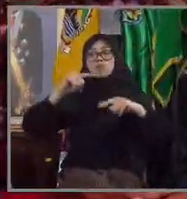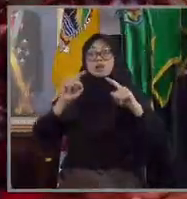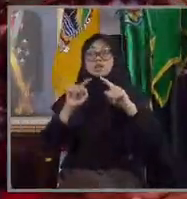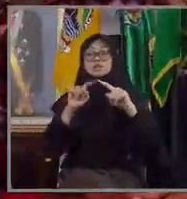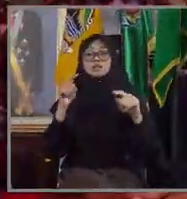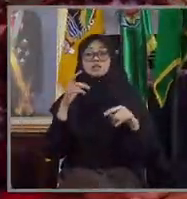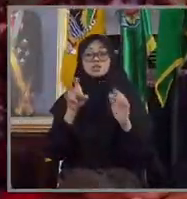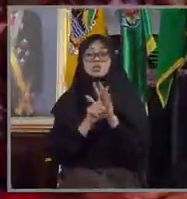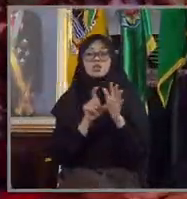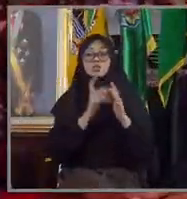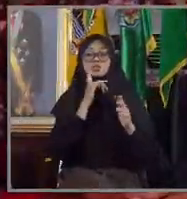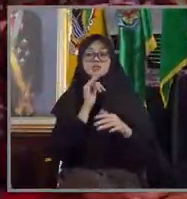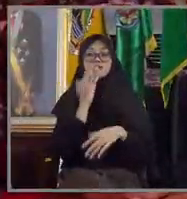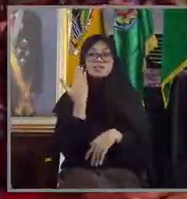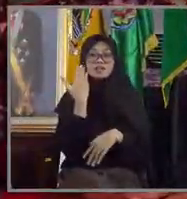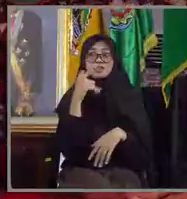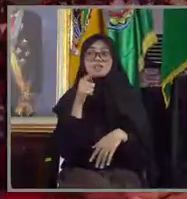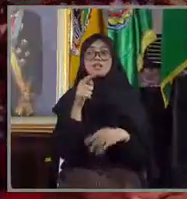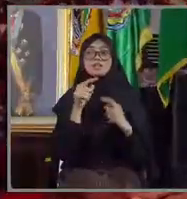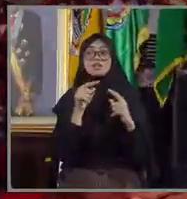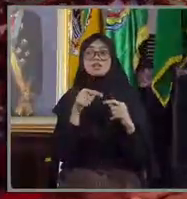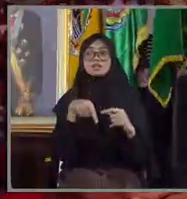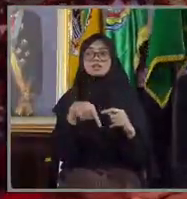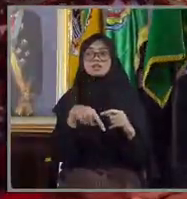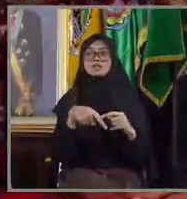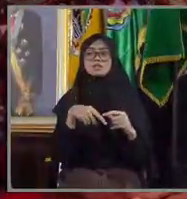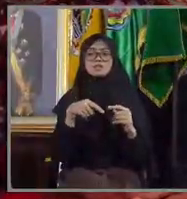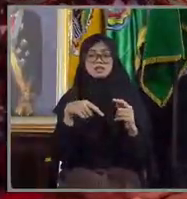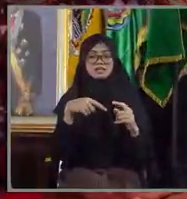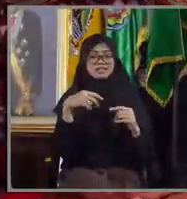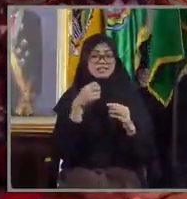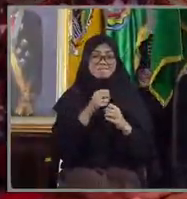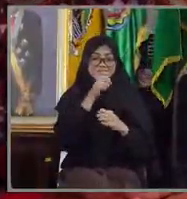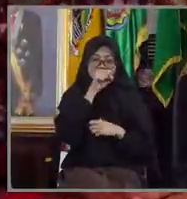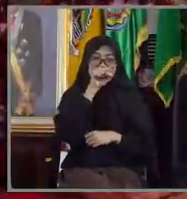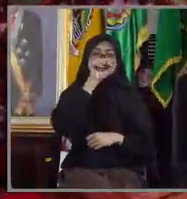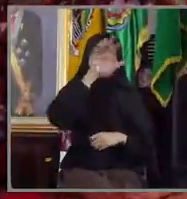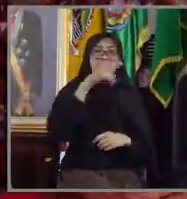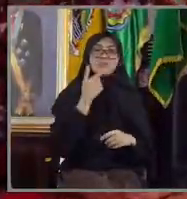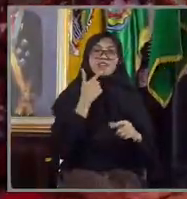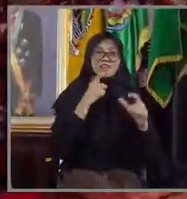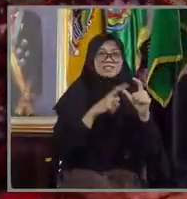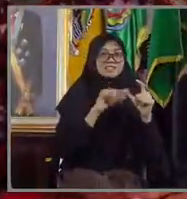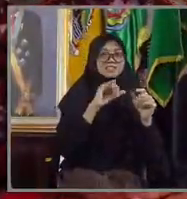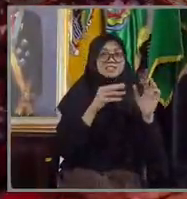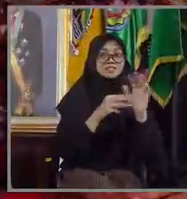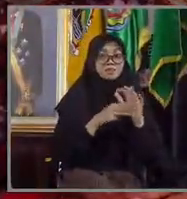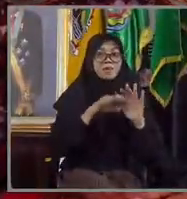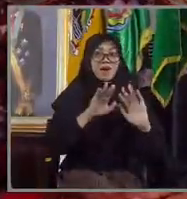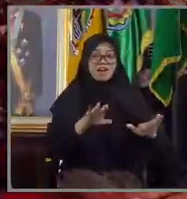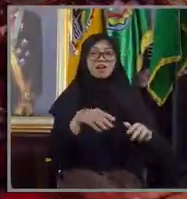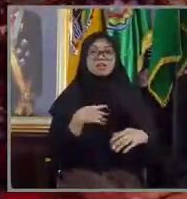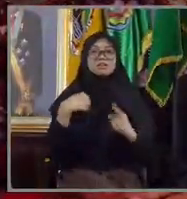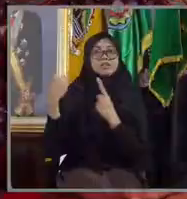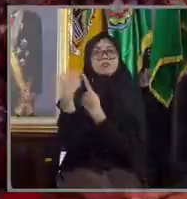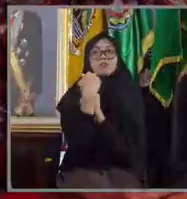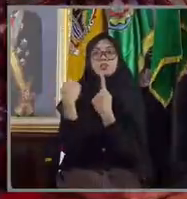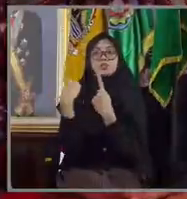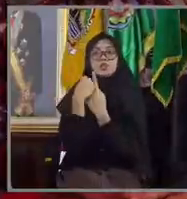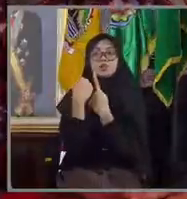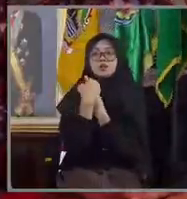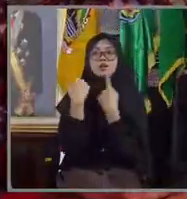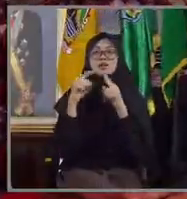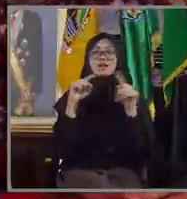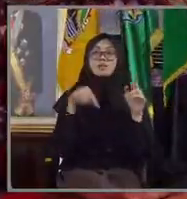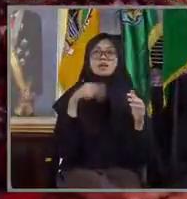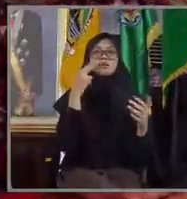pertama tadi itu Hasyim jadi tahun lalu ini saya lempar dan jadi beli yang beli pokoknya enggak bisa ini Gubernur nggak ngerti sak karepmu tapi ini ada